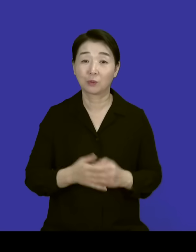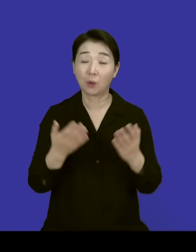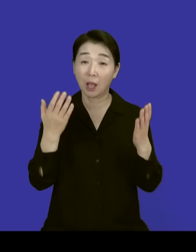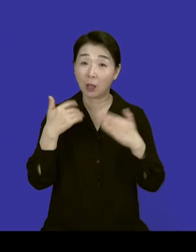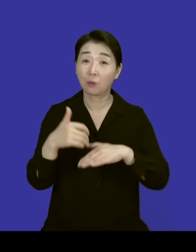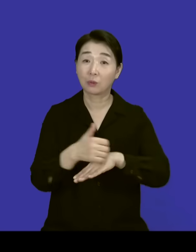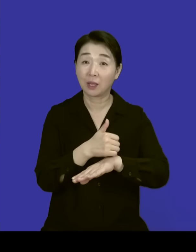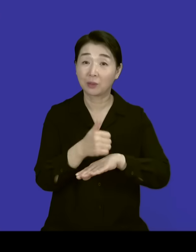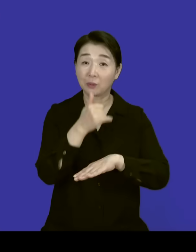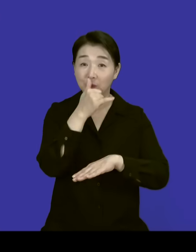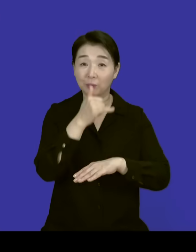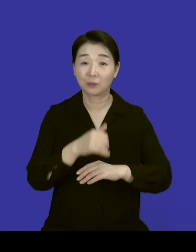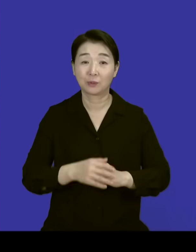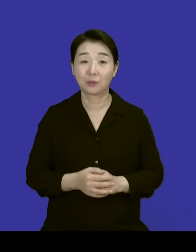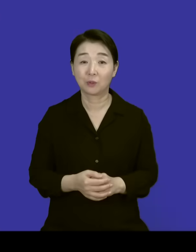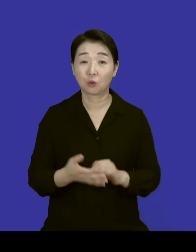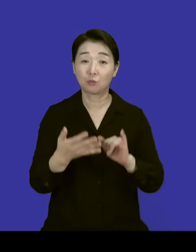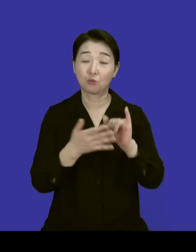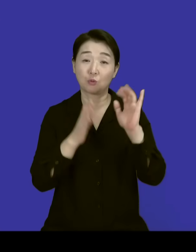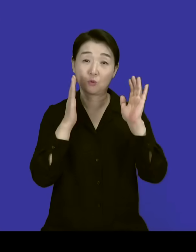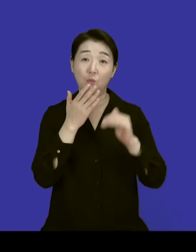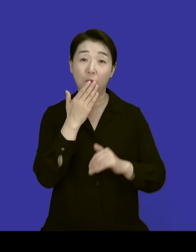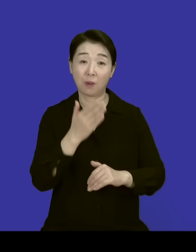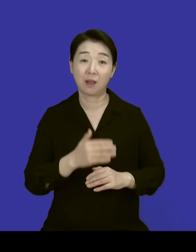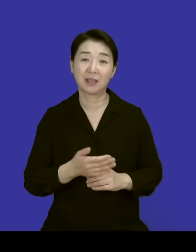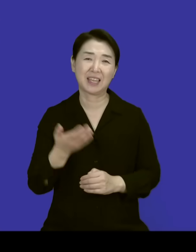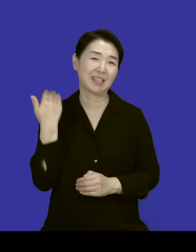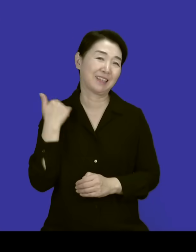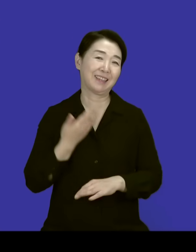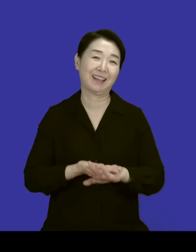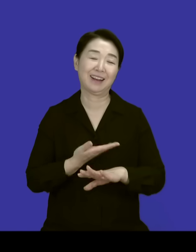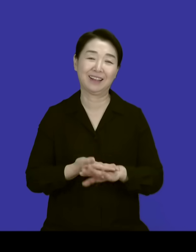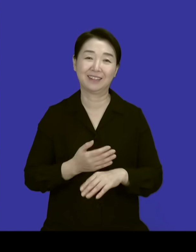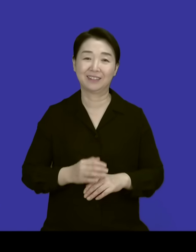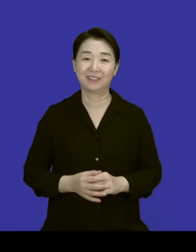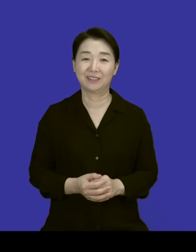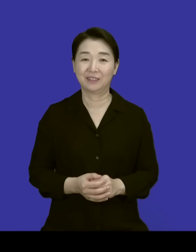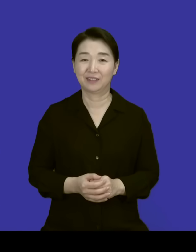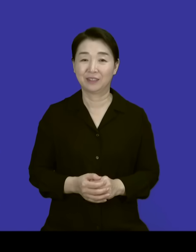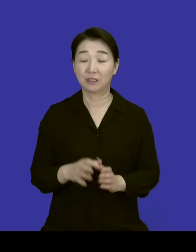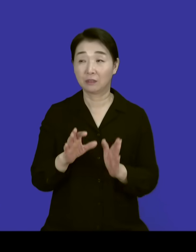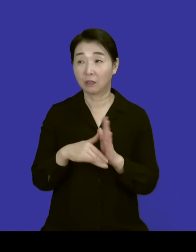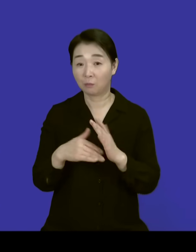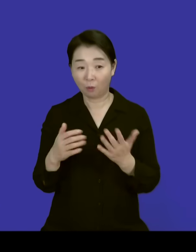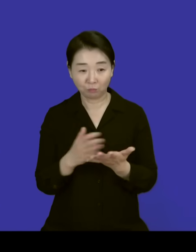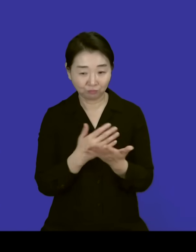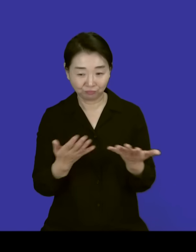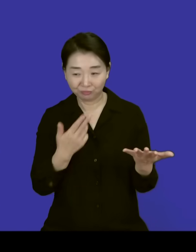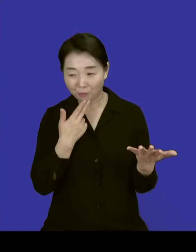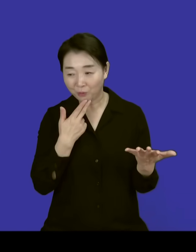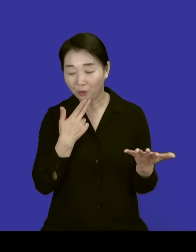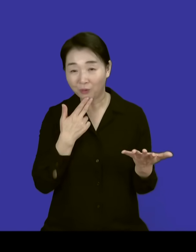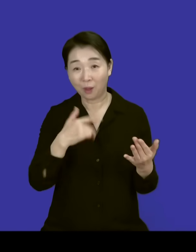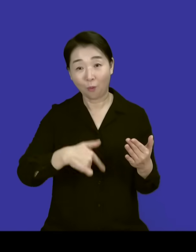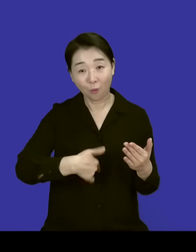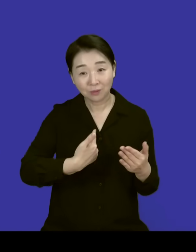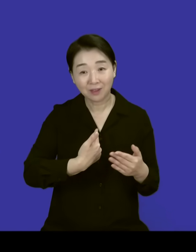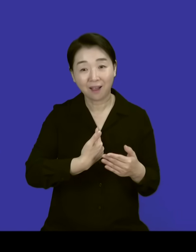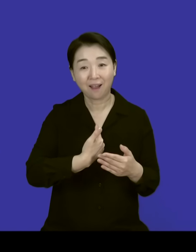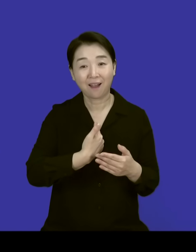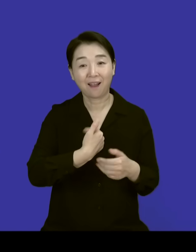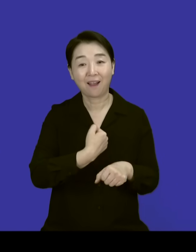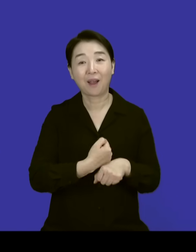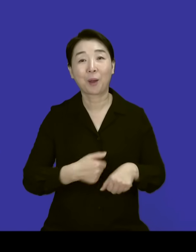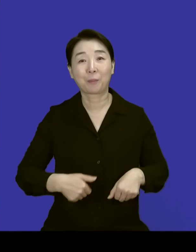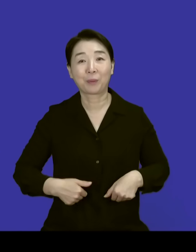학교도 다니고 그렇게 하는데. 그렇죠. 요즘 뭐 유튜브로 공부도 하고 네. 하죠. 그렇죠. 예. 근데 우리 때는 뭐 아무것도 없었거든요. 그냥 예. 혼자 해야 되는 상황이었어요. 그걸